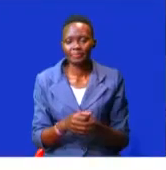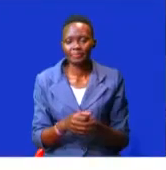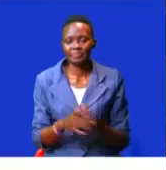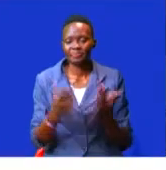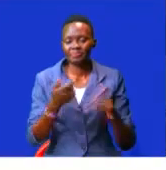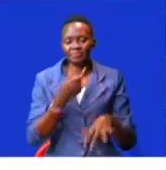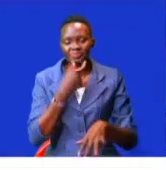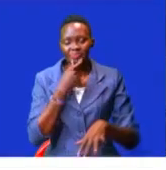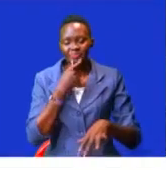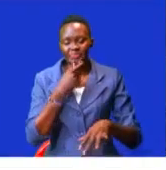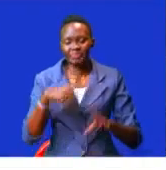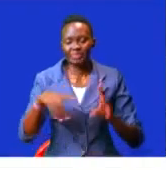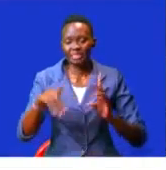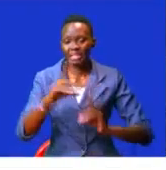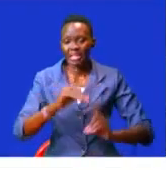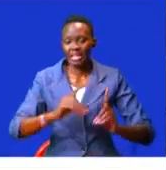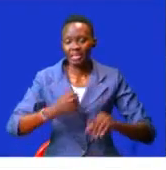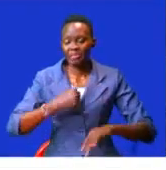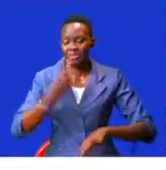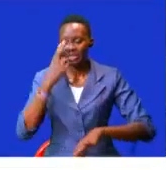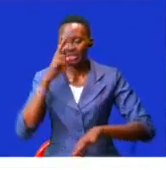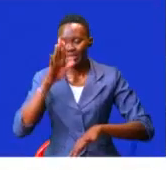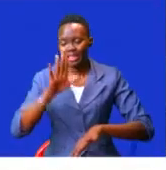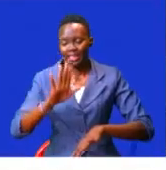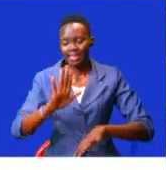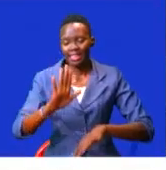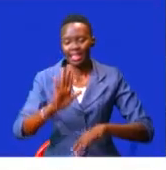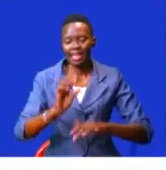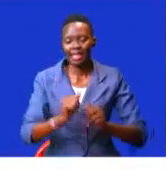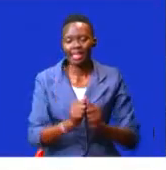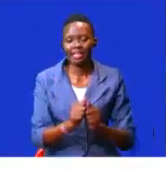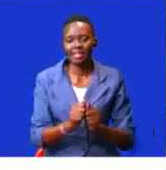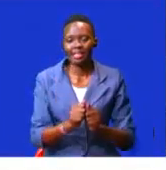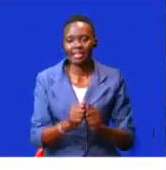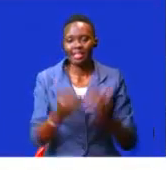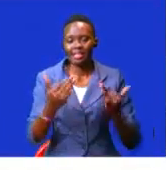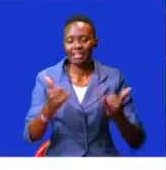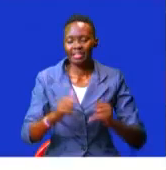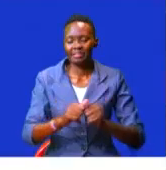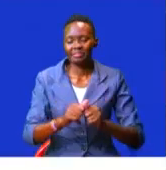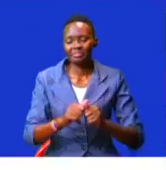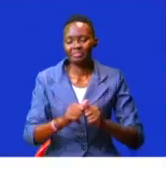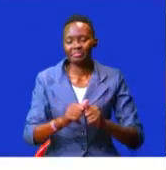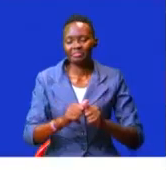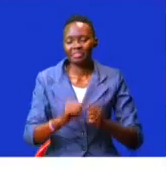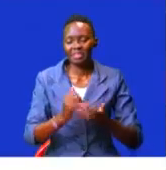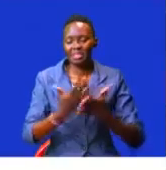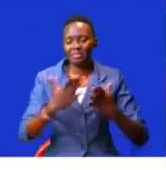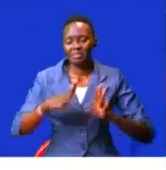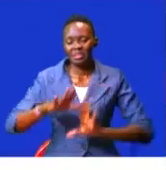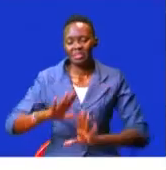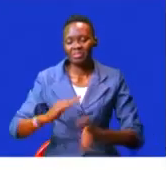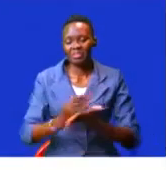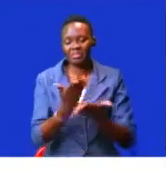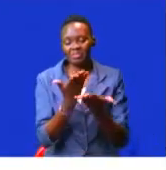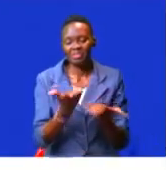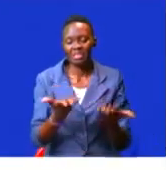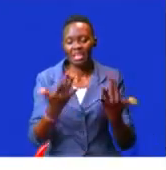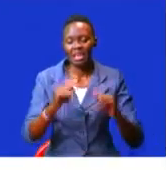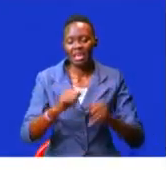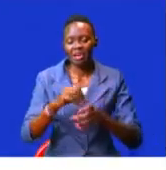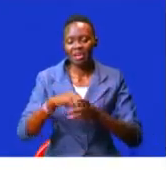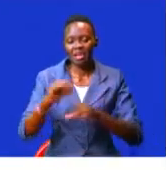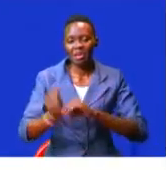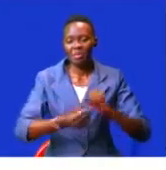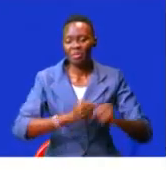Awuoro kit miel ma neno kanyo ero, kare nitiere gik ma ji oweyo aweya. Ka waduogo e kaunti ma Homabay, en ni